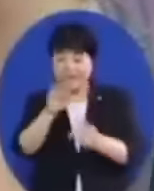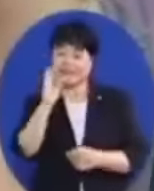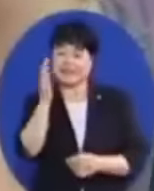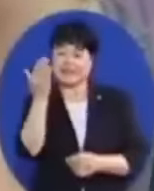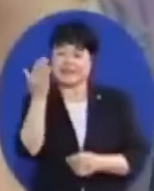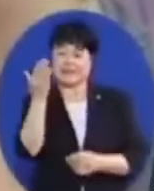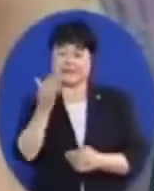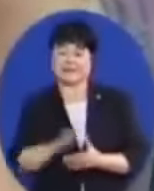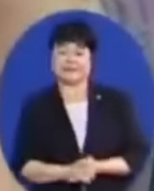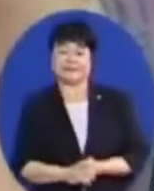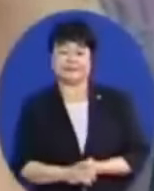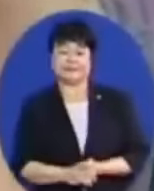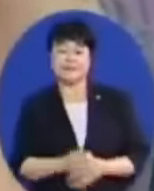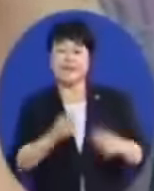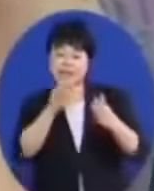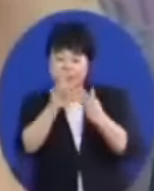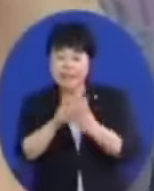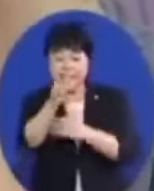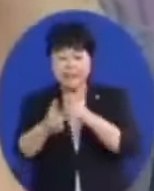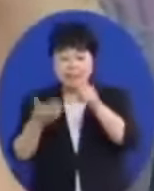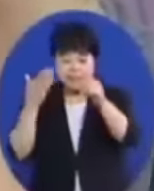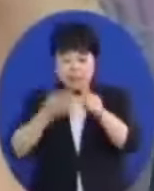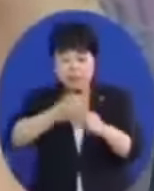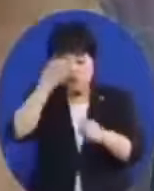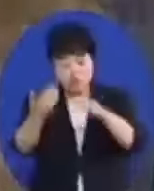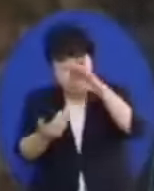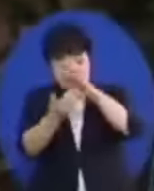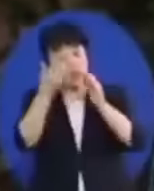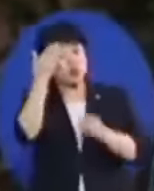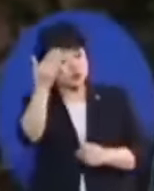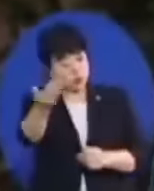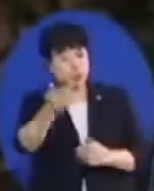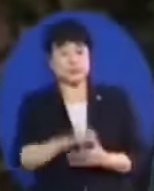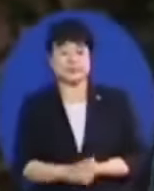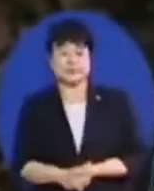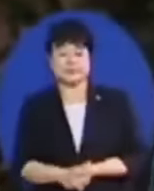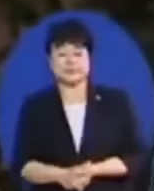것입니다. 그래 할 때 하나님은 그 꿈을 성사시켜주는 것입니다.